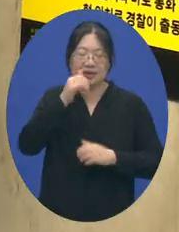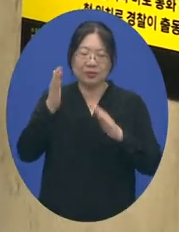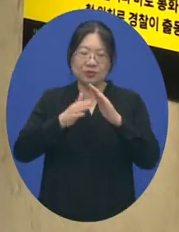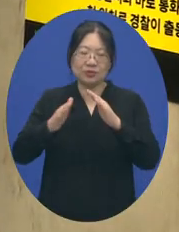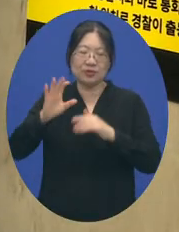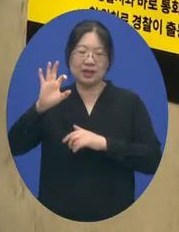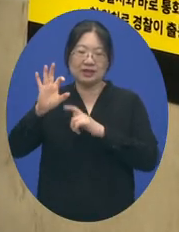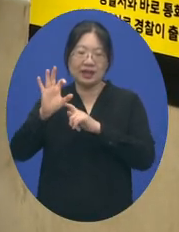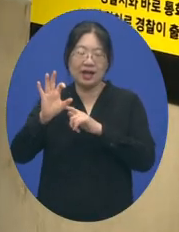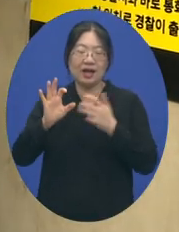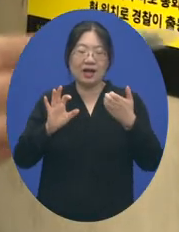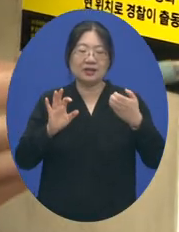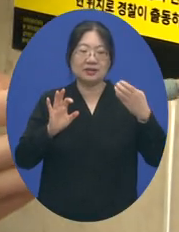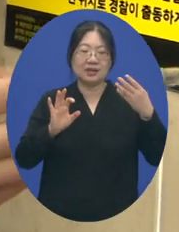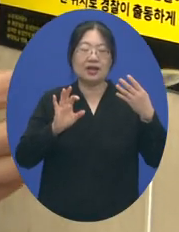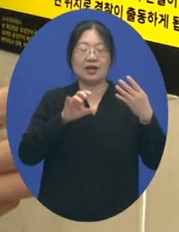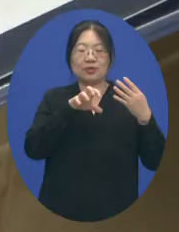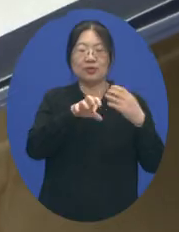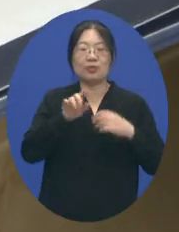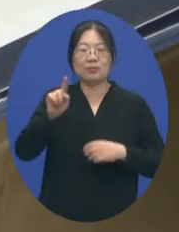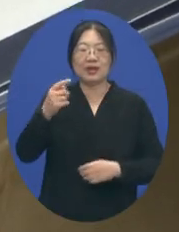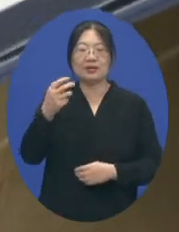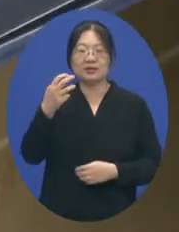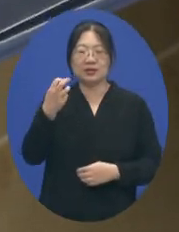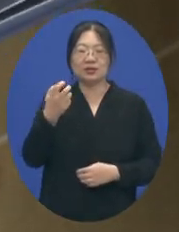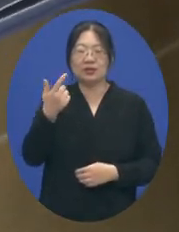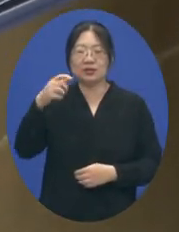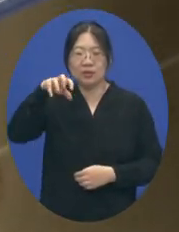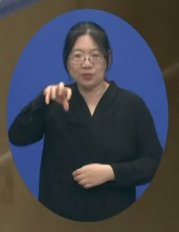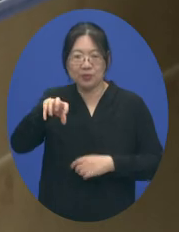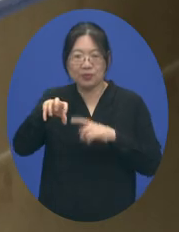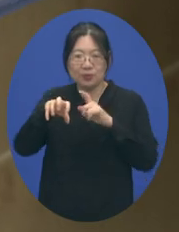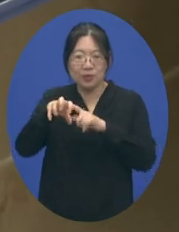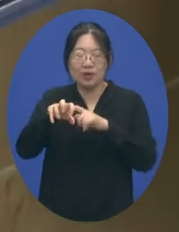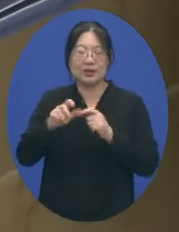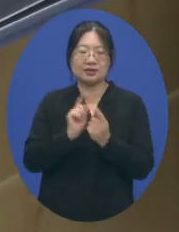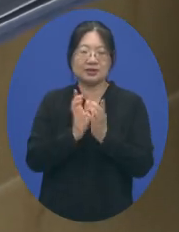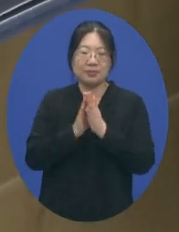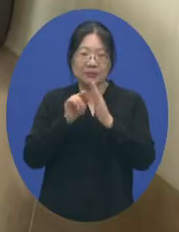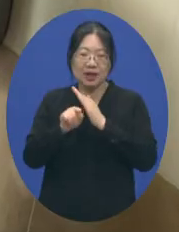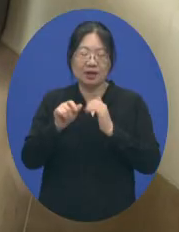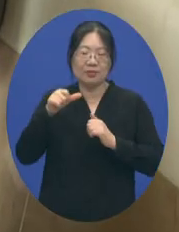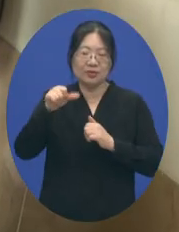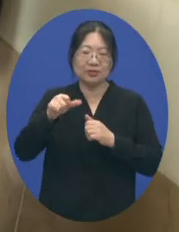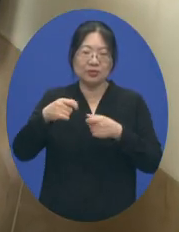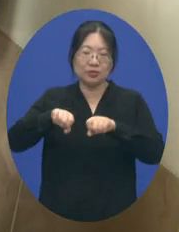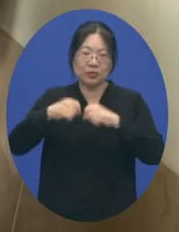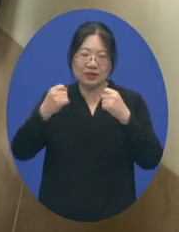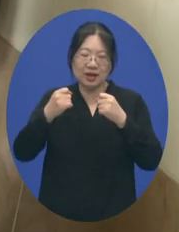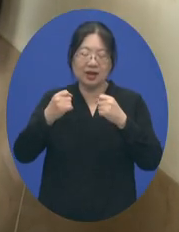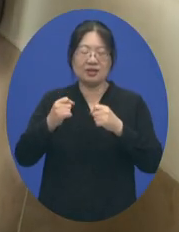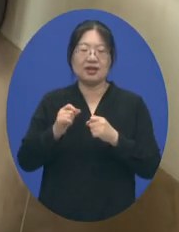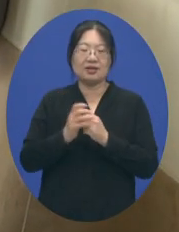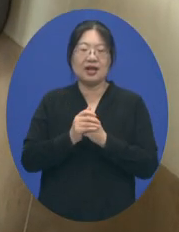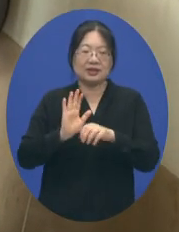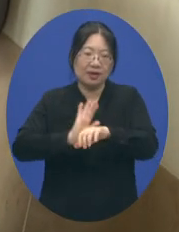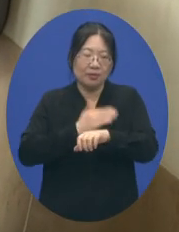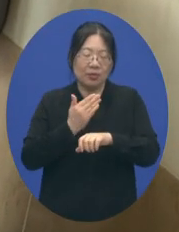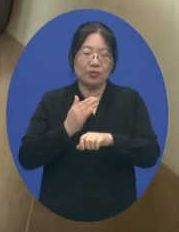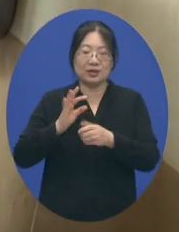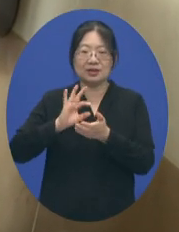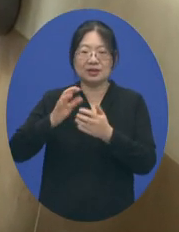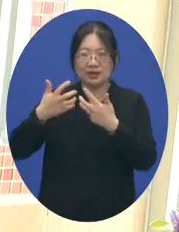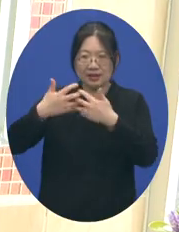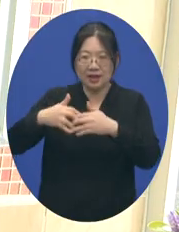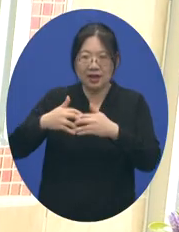아흔 세곳 각 백설 여섯개를 대상으로 현장 점검을 실시했습니다 버튼 고장 작동 오류 외에도 돈의